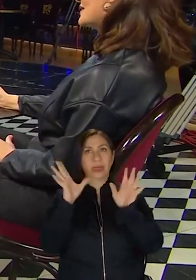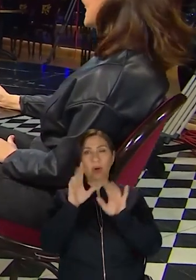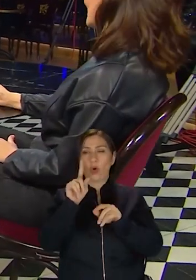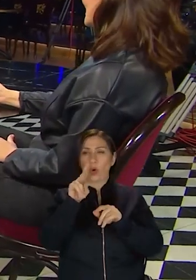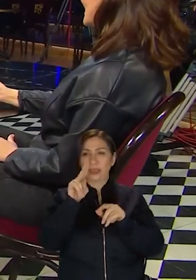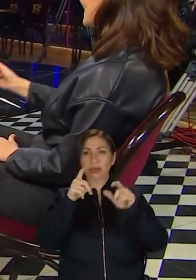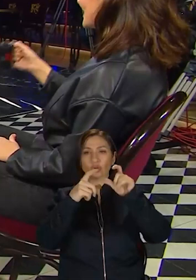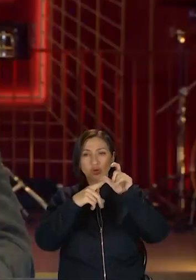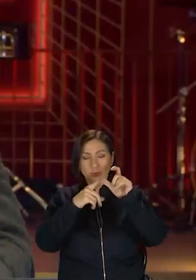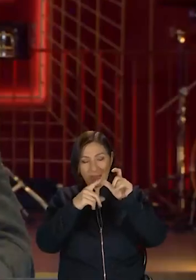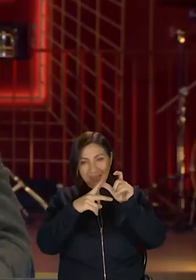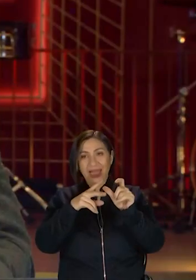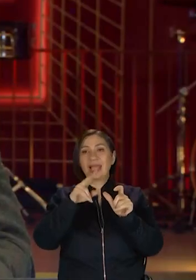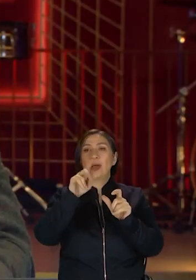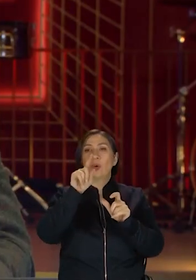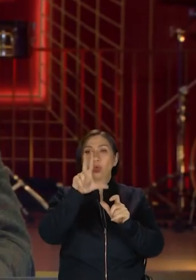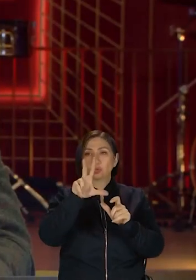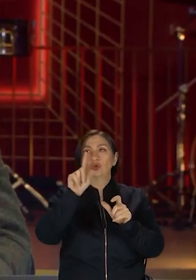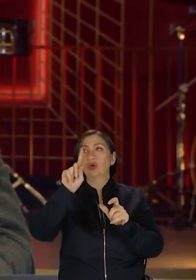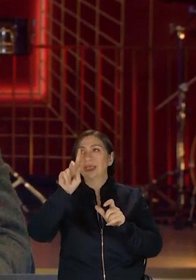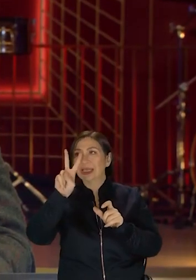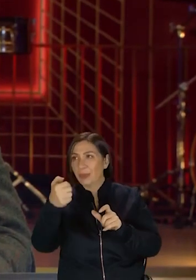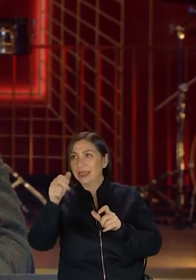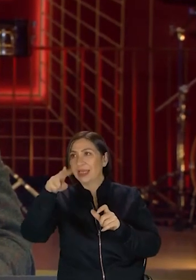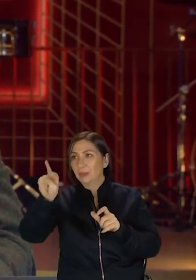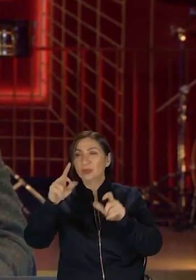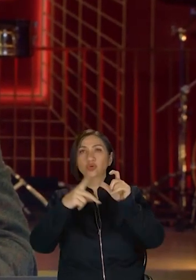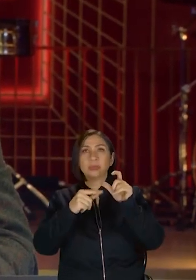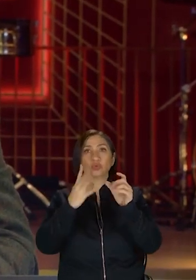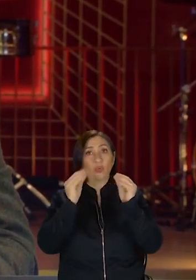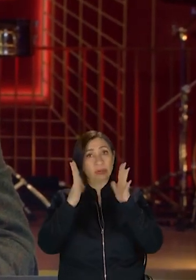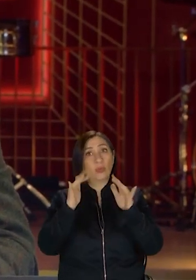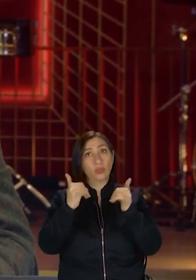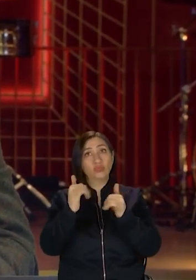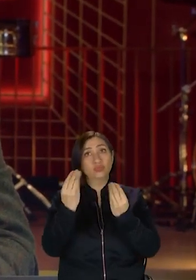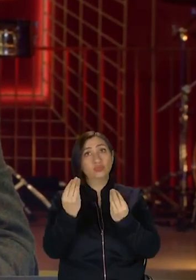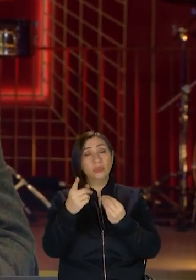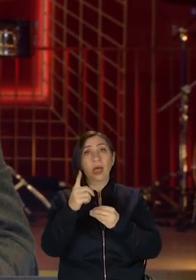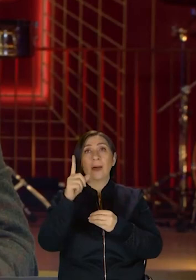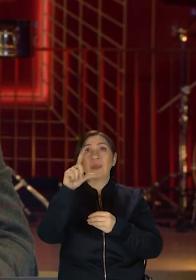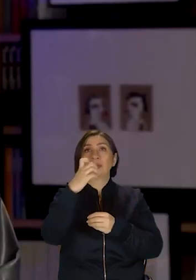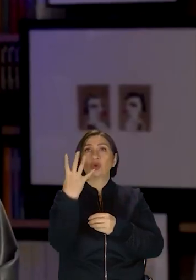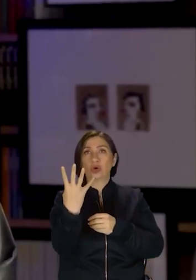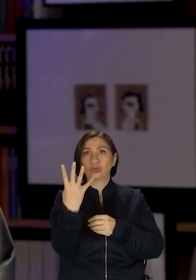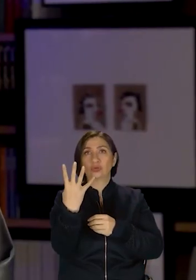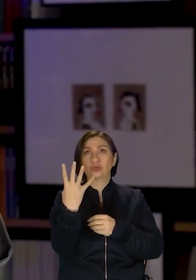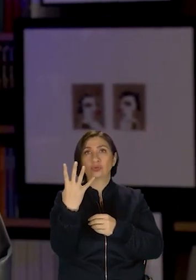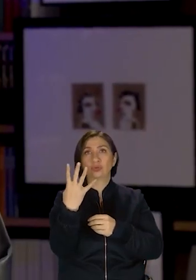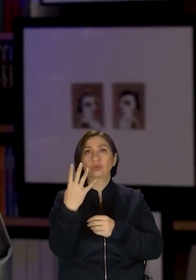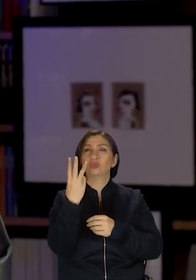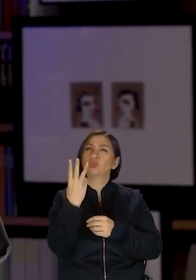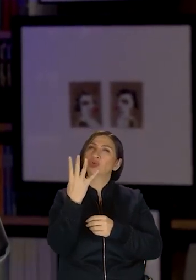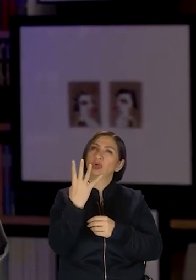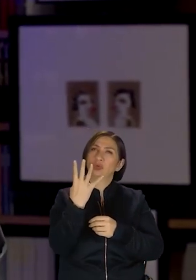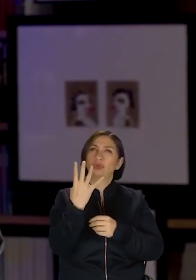demek ki 12, 13, 26, 27 Şubat. Güzel. Çok fazla oynuyorsunuz. Ayda 4 oyun oynuyoruz çok şu anda. Iyiymiş. 3